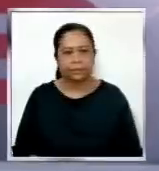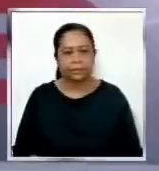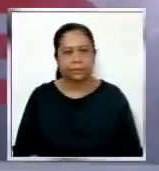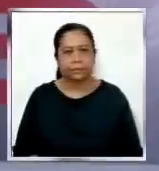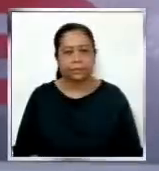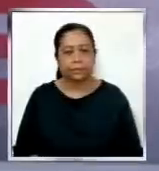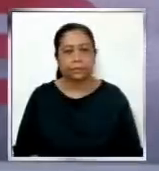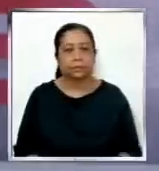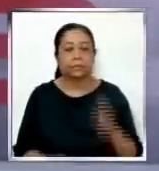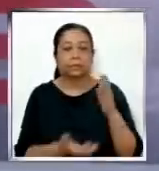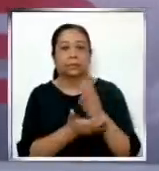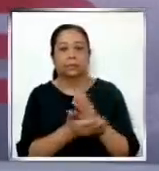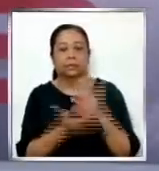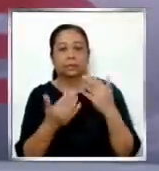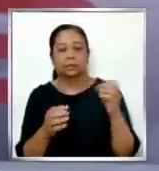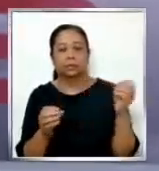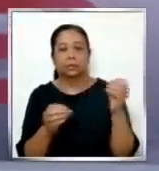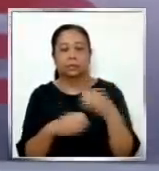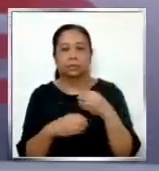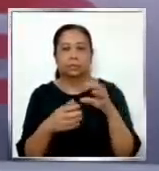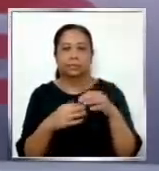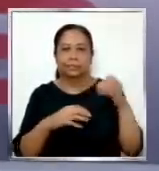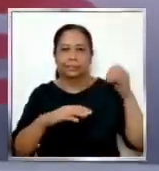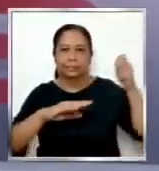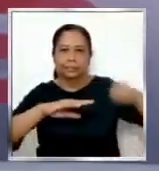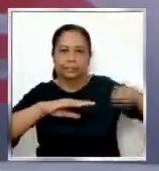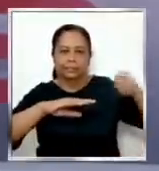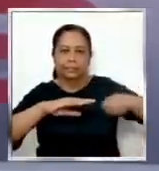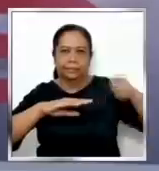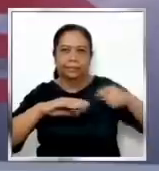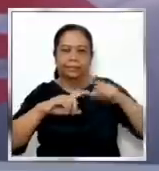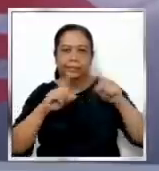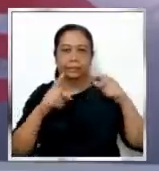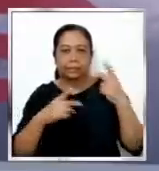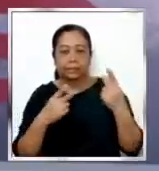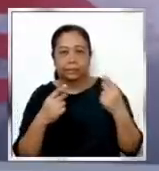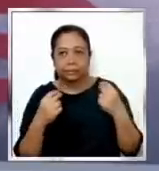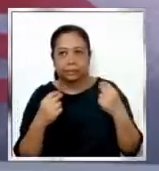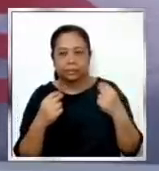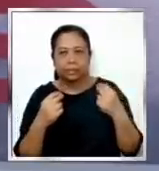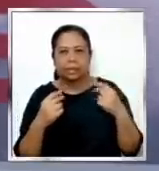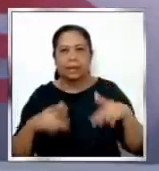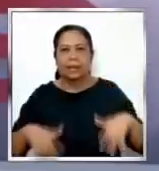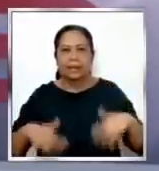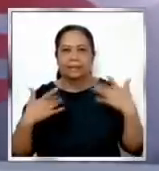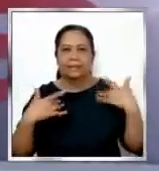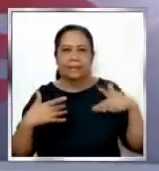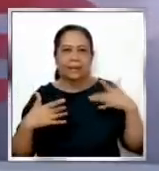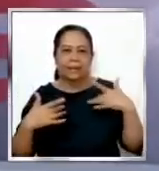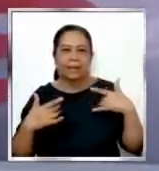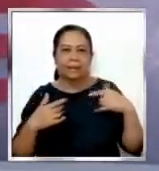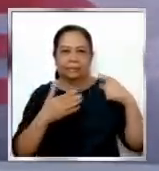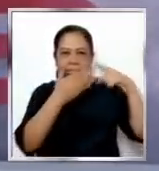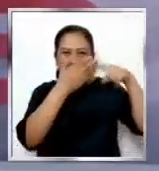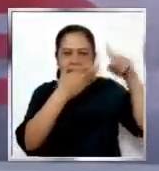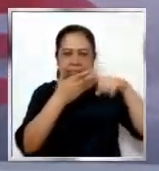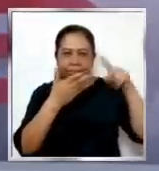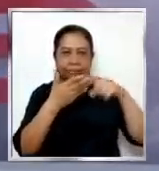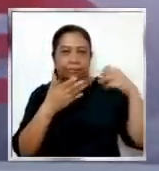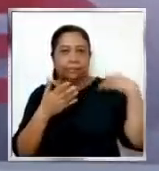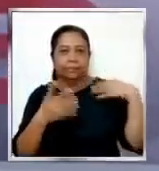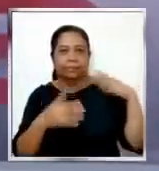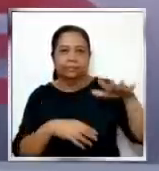Itinigil na raw ng Office of the Ombudsman ang pagsasagawa ng lifestyle check sa mga opisyal ng